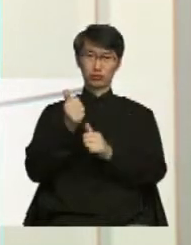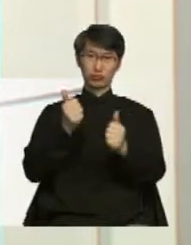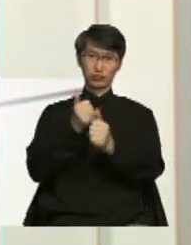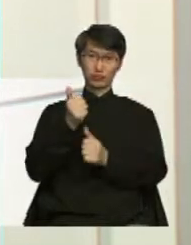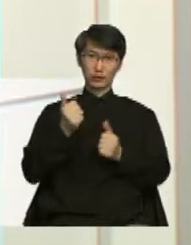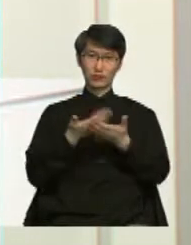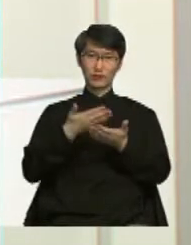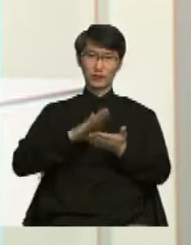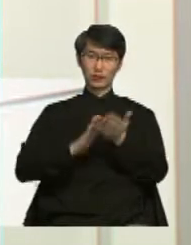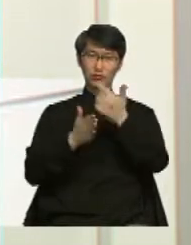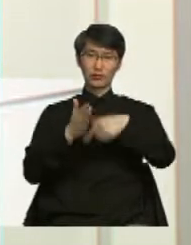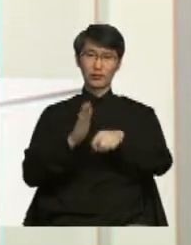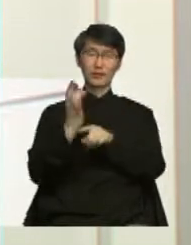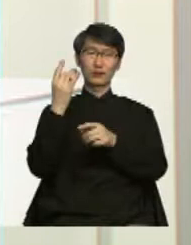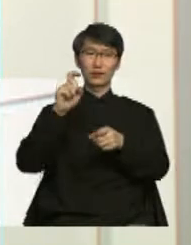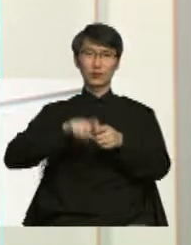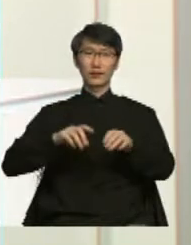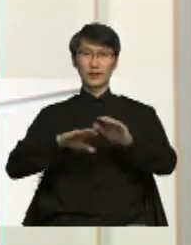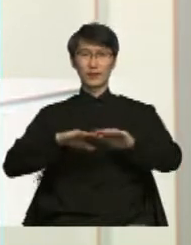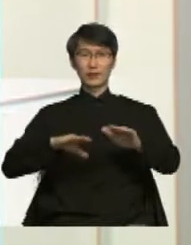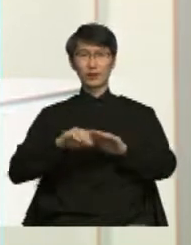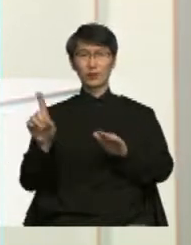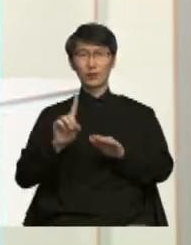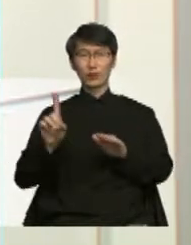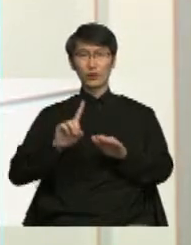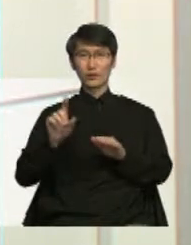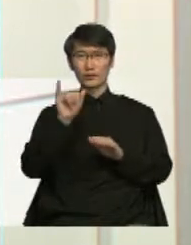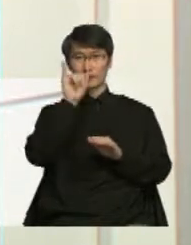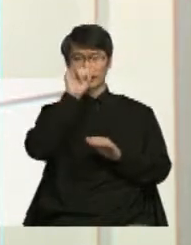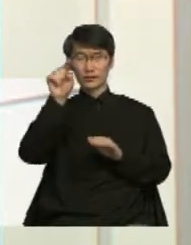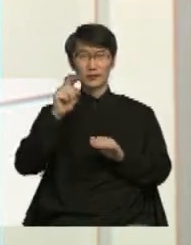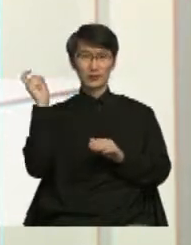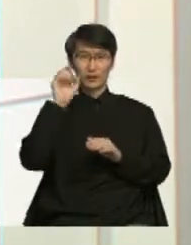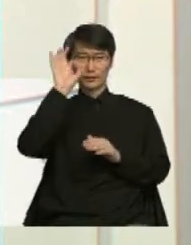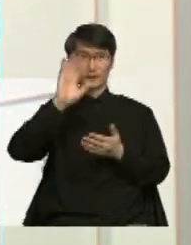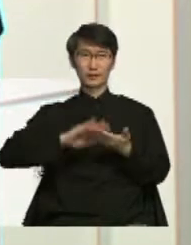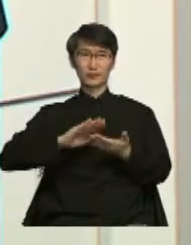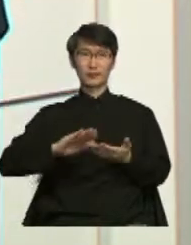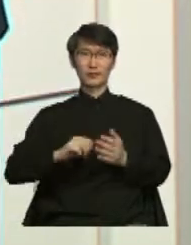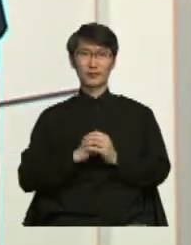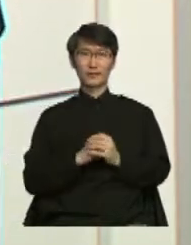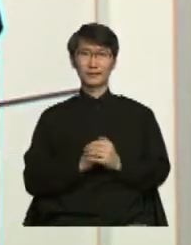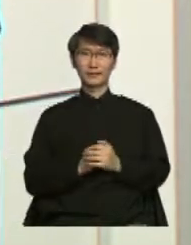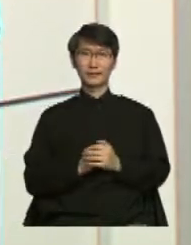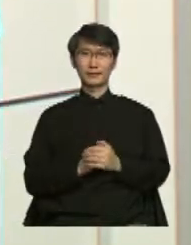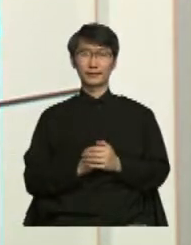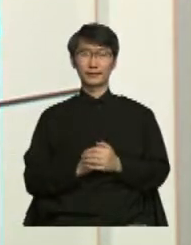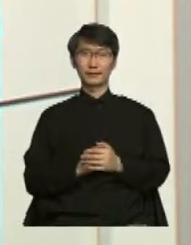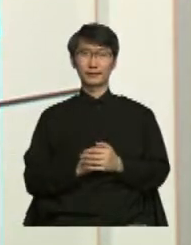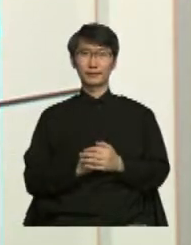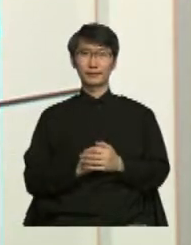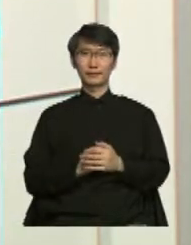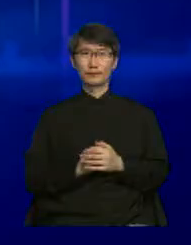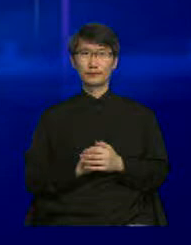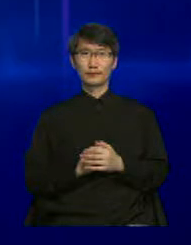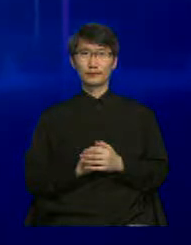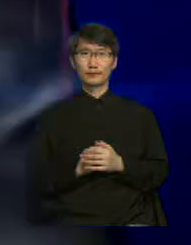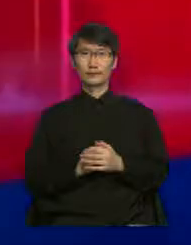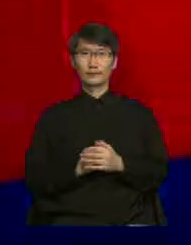부위원장으로부터 수질 개선을 위한 근본적 해결 방안은 어떤 것이 있을지 들어봤습니다. 계속해서 오용석 기자입니다.